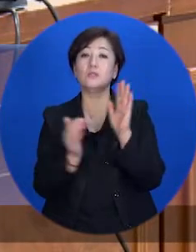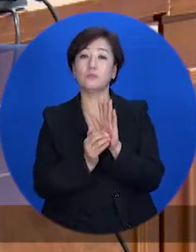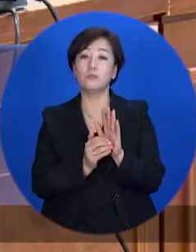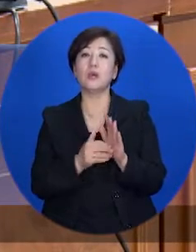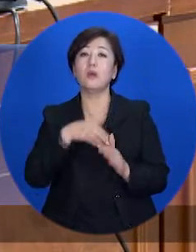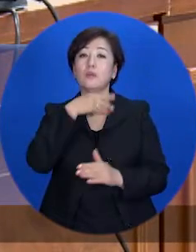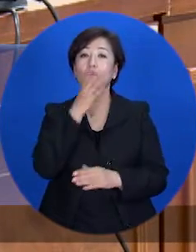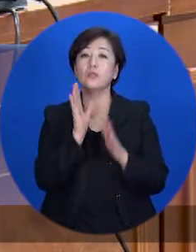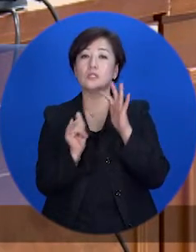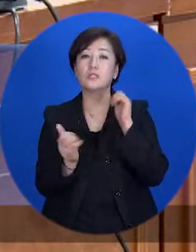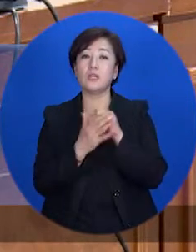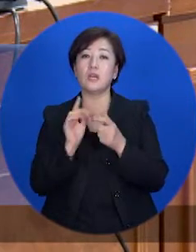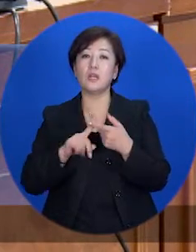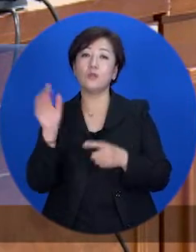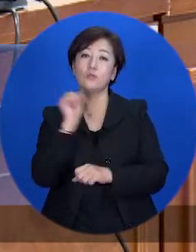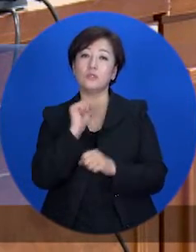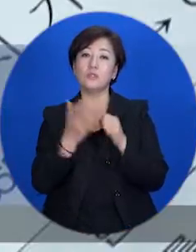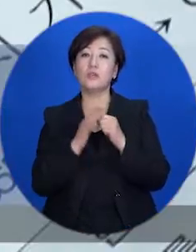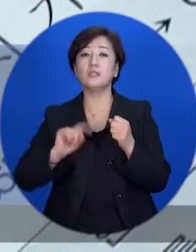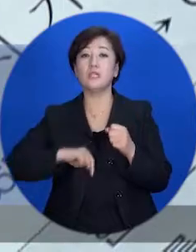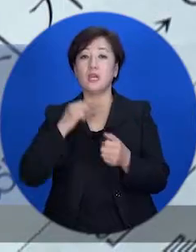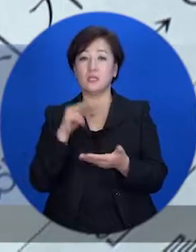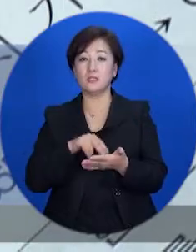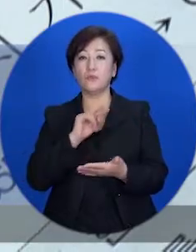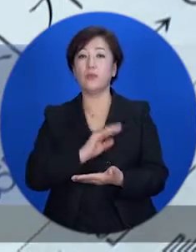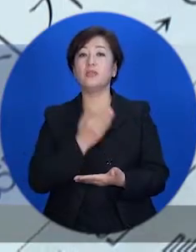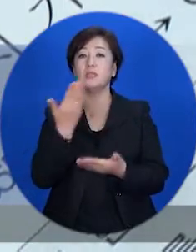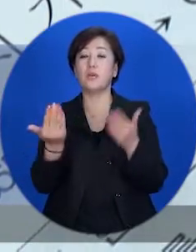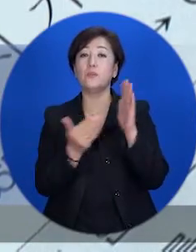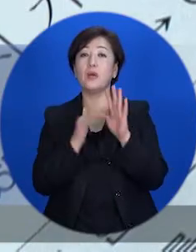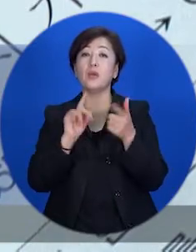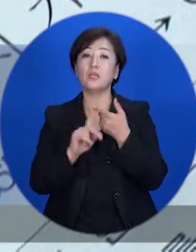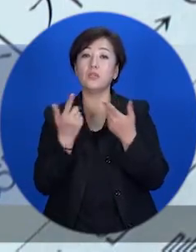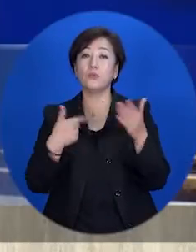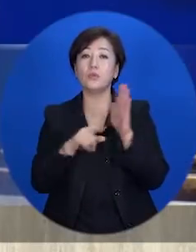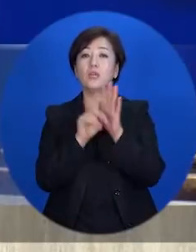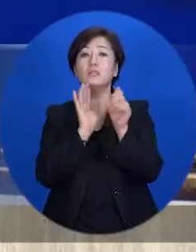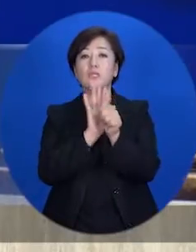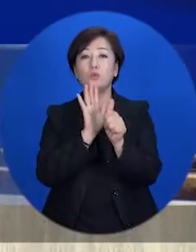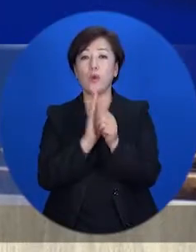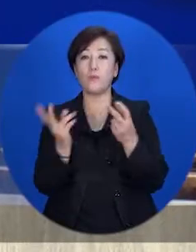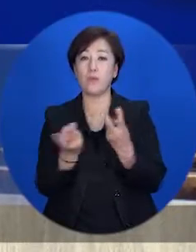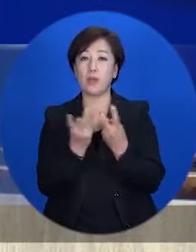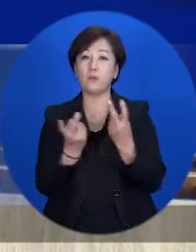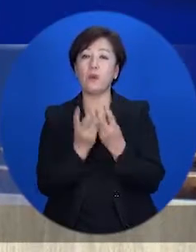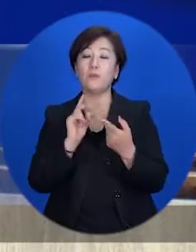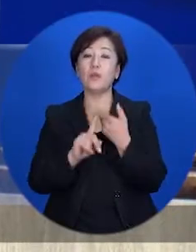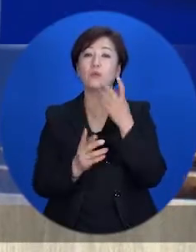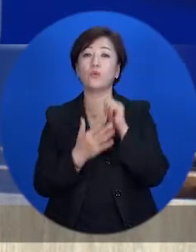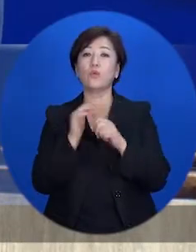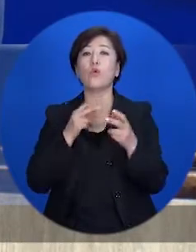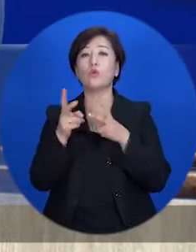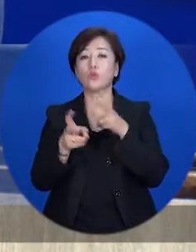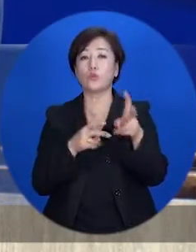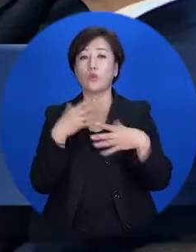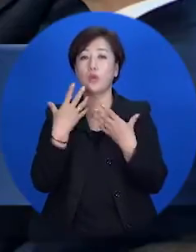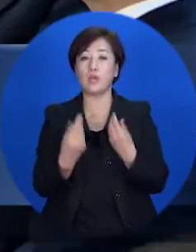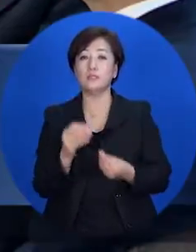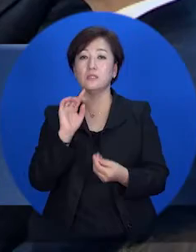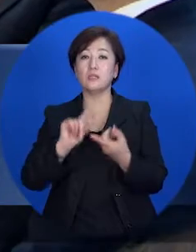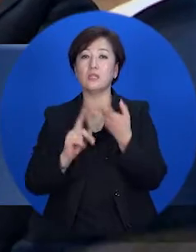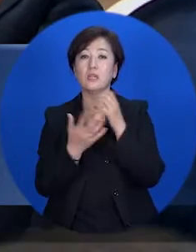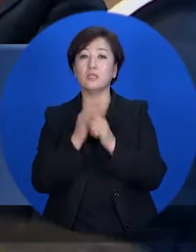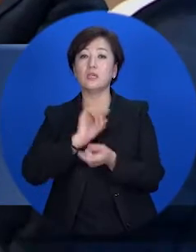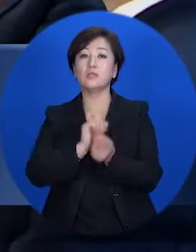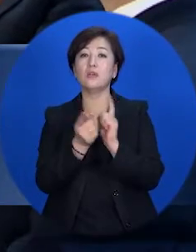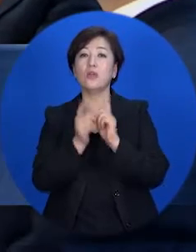또 고령자 운전면허 자진 반납 활성화를 위한 각 기관의 지원 방안과 사람 우선 교통안전 정책 추진을 위한